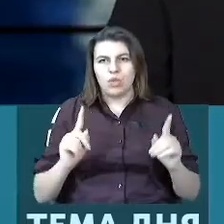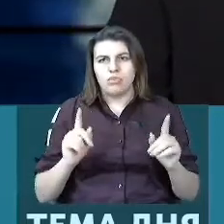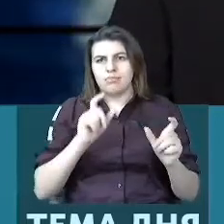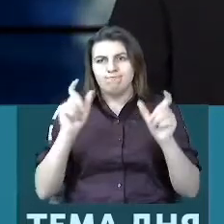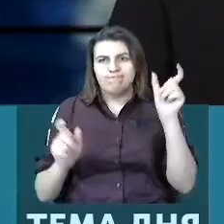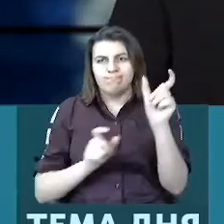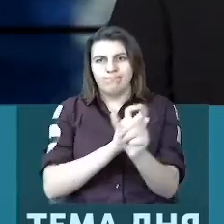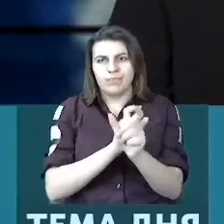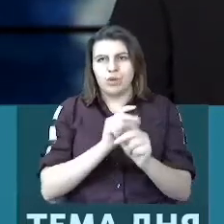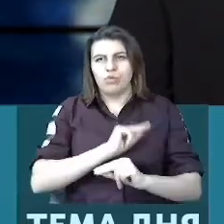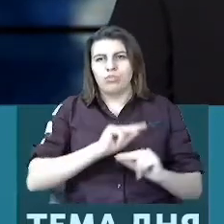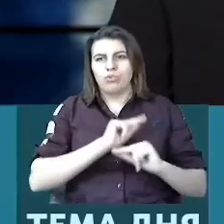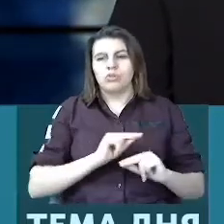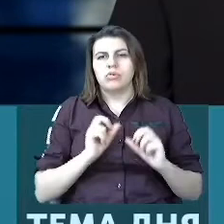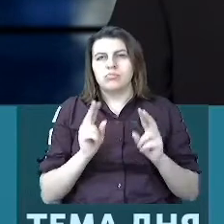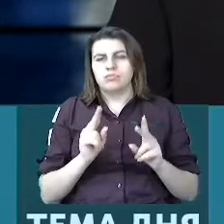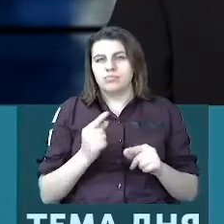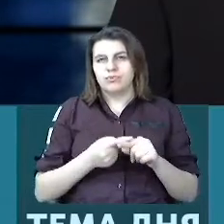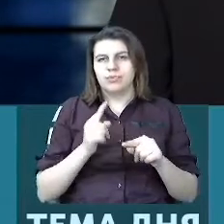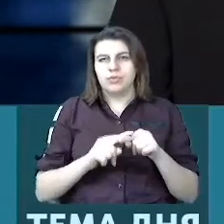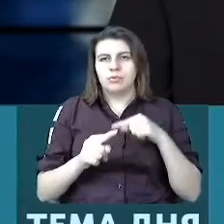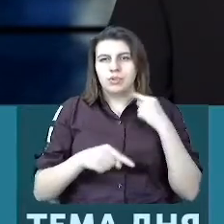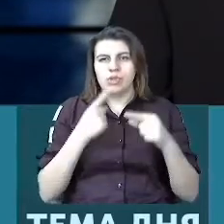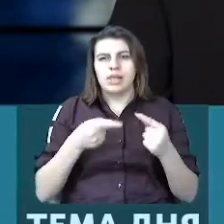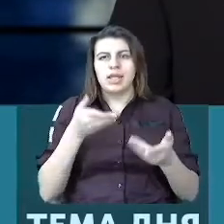Ну, справа в тому, що є